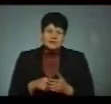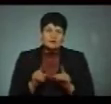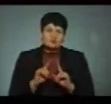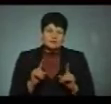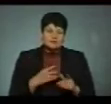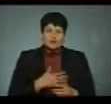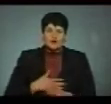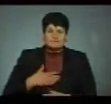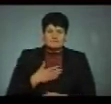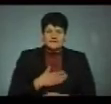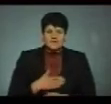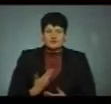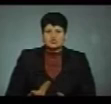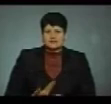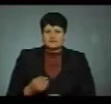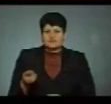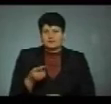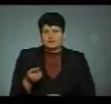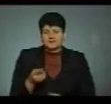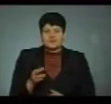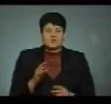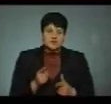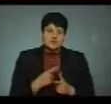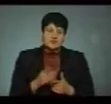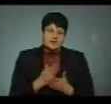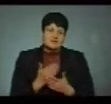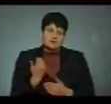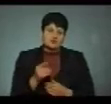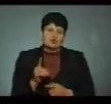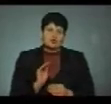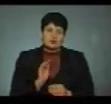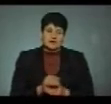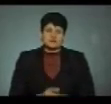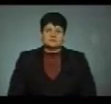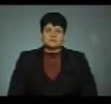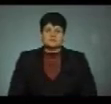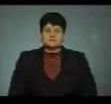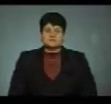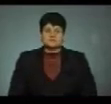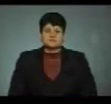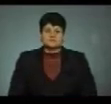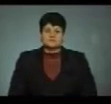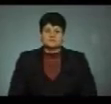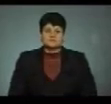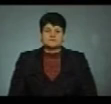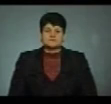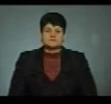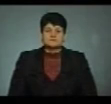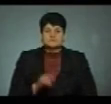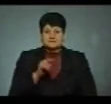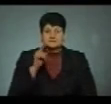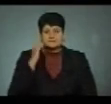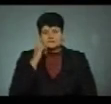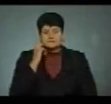хвилює жителів Тернополя. Чи є вам що додати з цього приводу? Так, тут думка мешканців